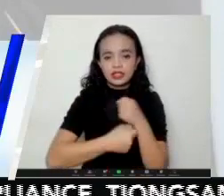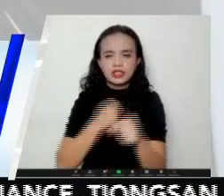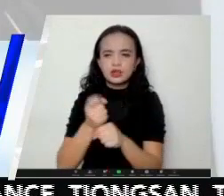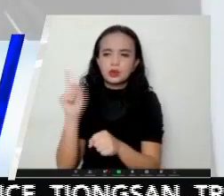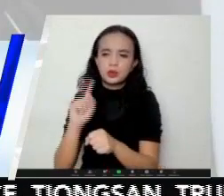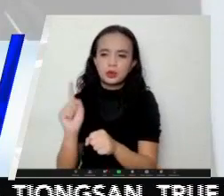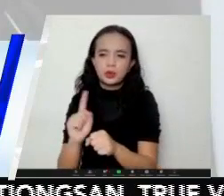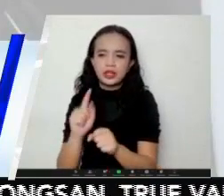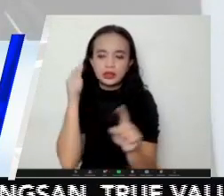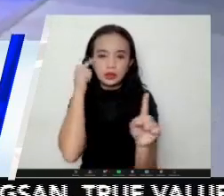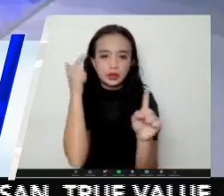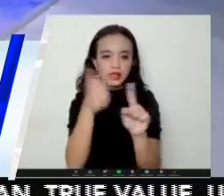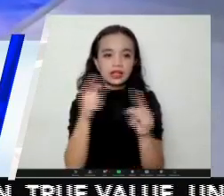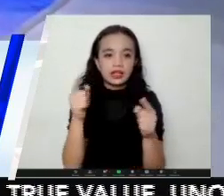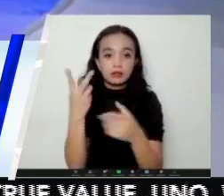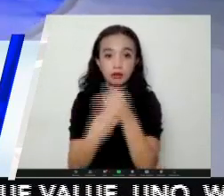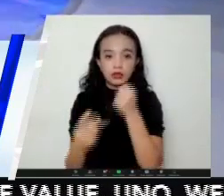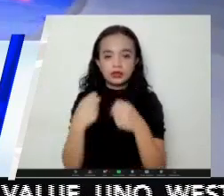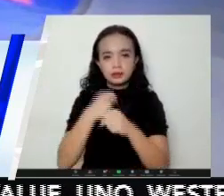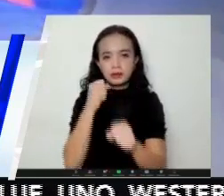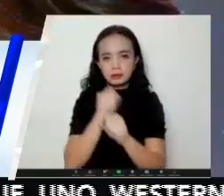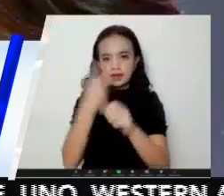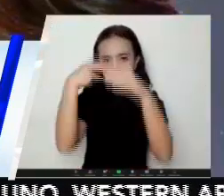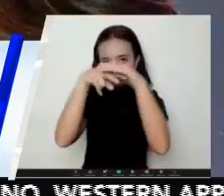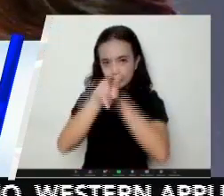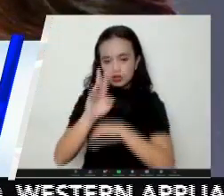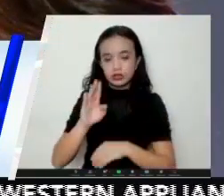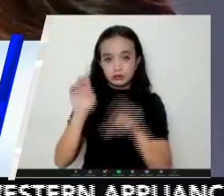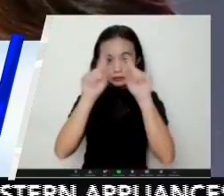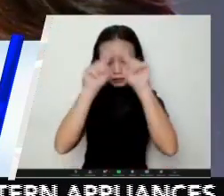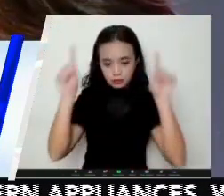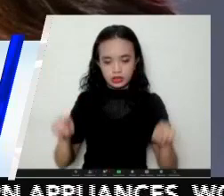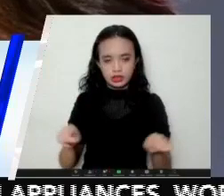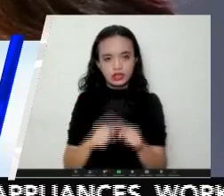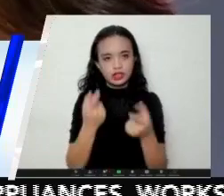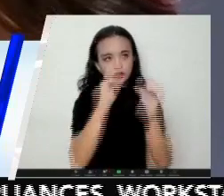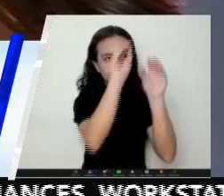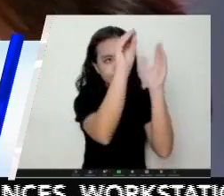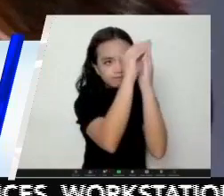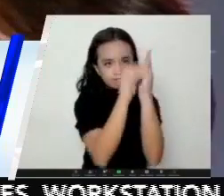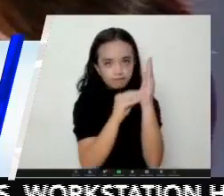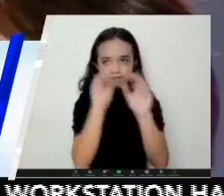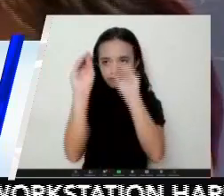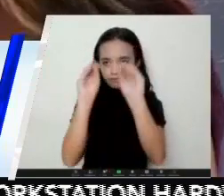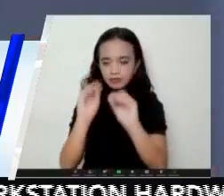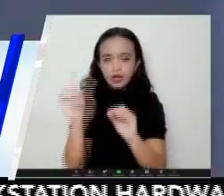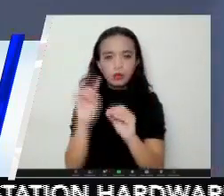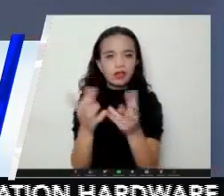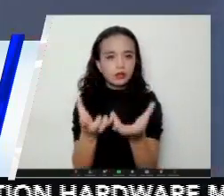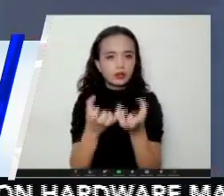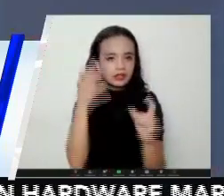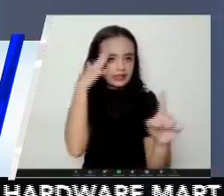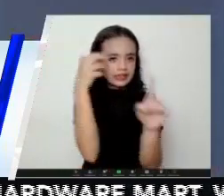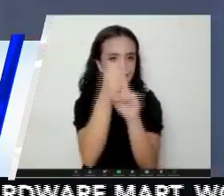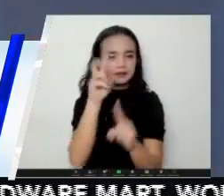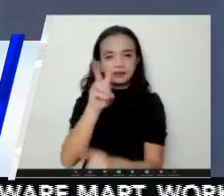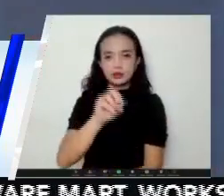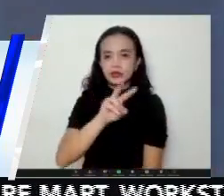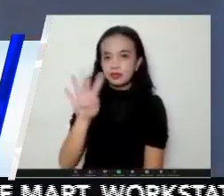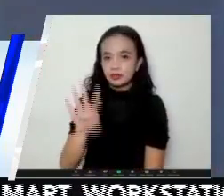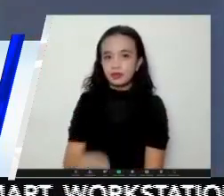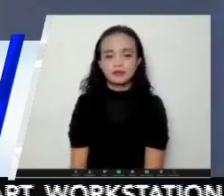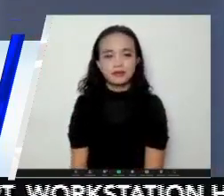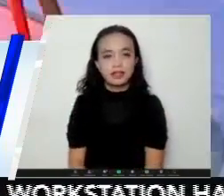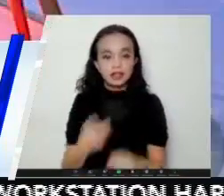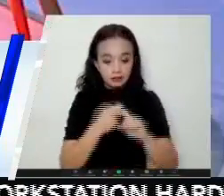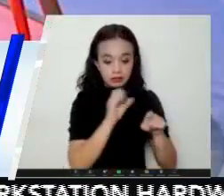ng vision board ang dalawa kung saan inilista nila ang mga gusto nilang ma-achieve sa 2024. Mula sa career